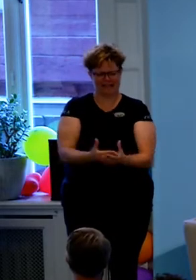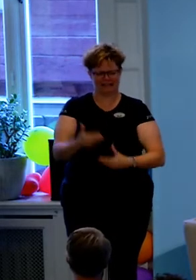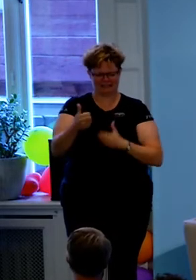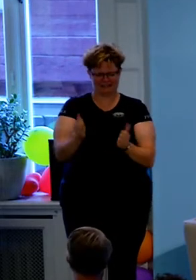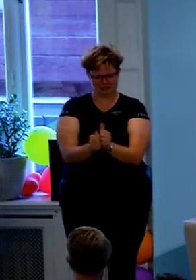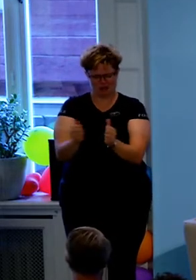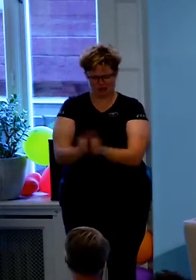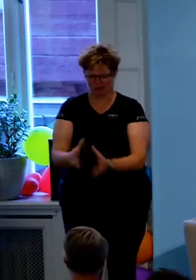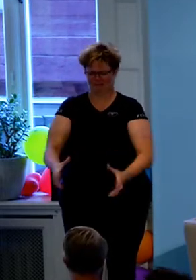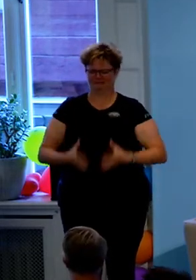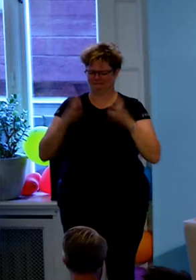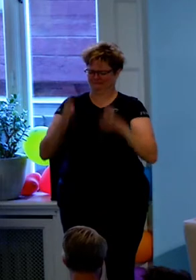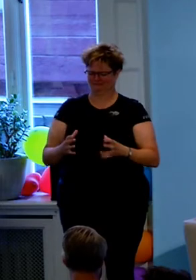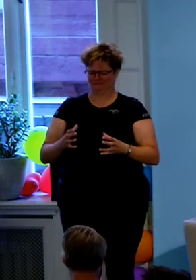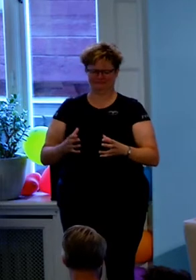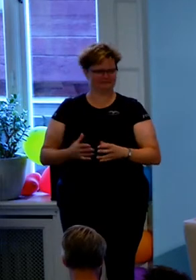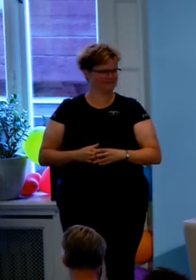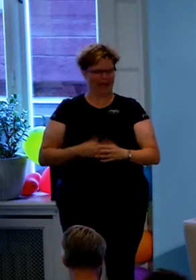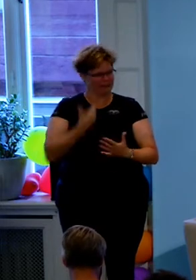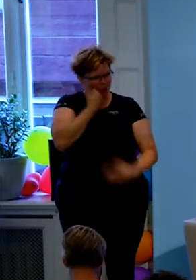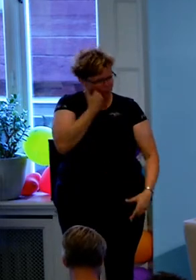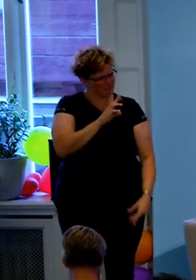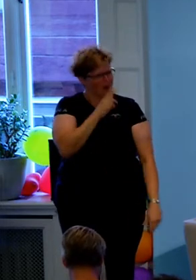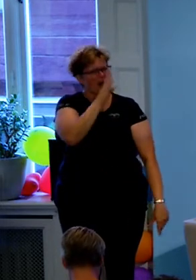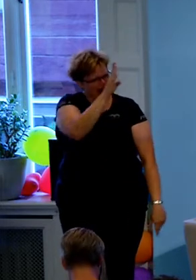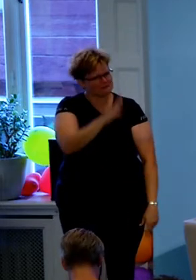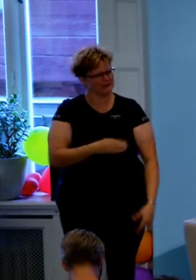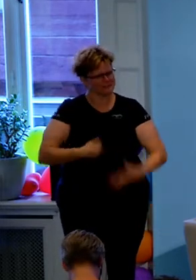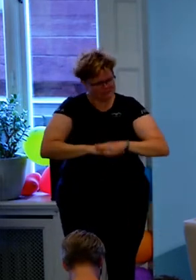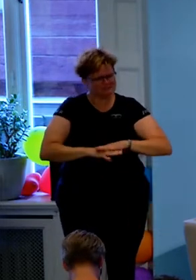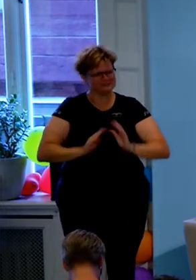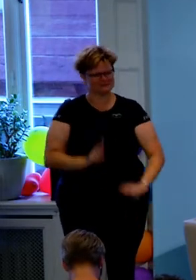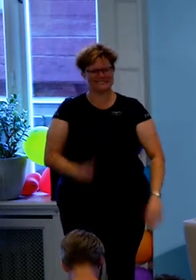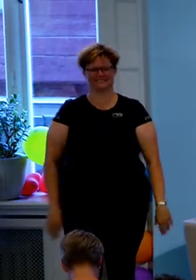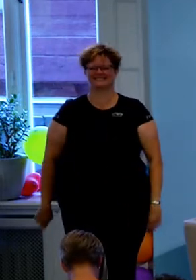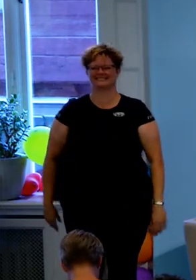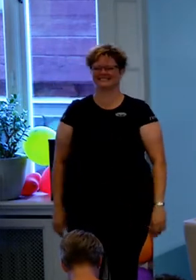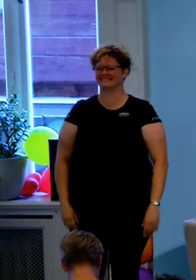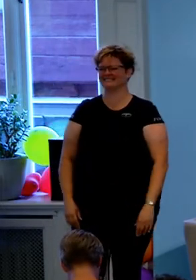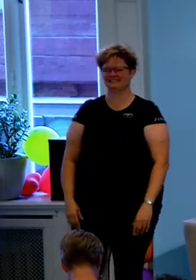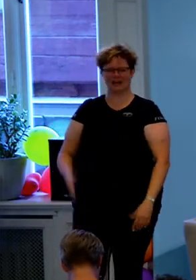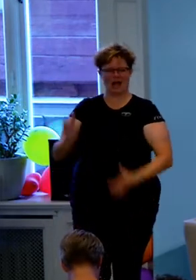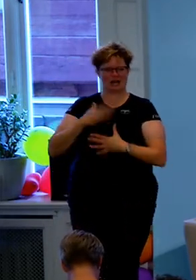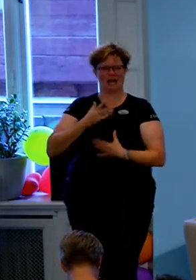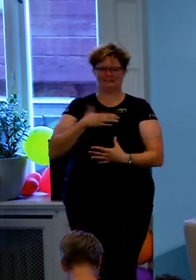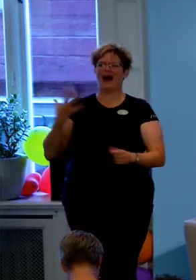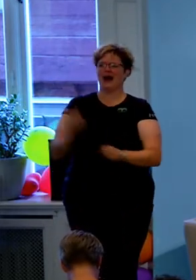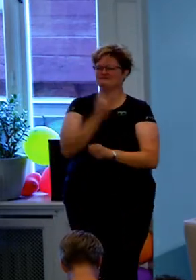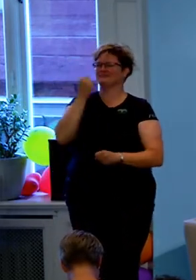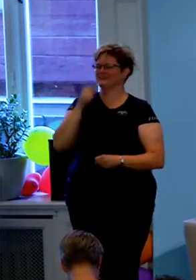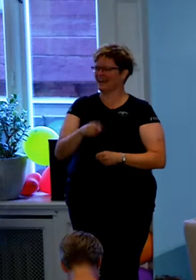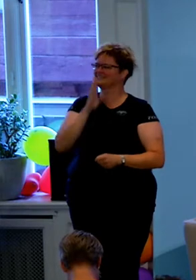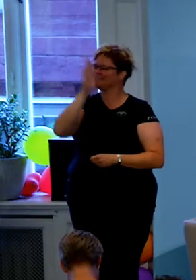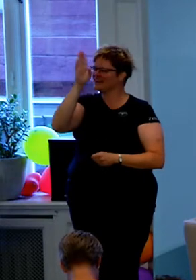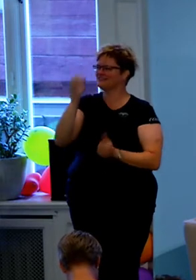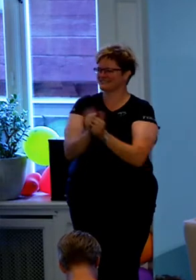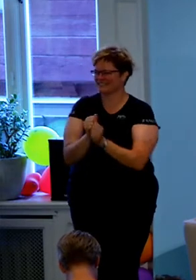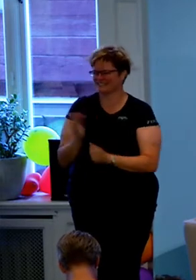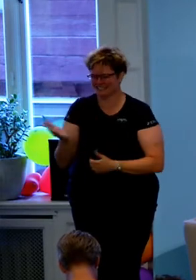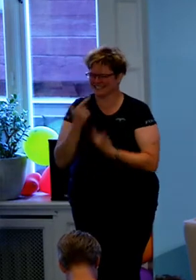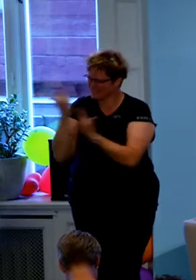Skämt åsido. Nej, men det här är inte skämt. Det här är grunden. Jag är glad att vi landade på det här. Tack så